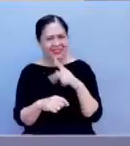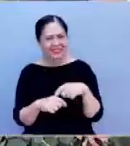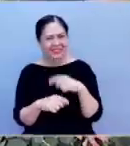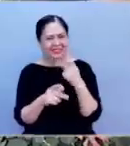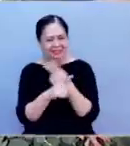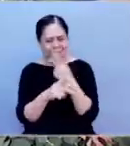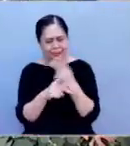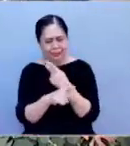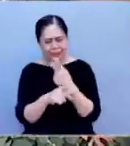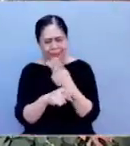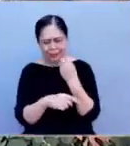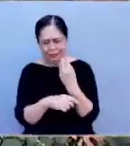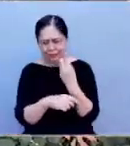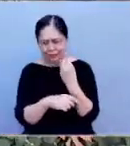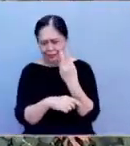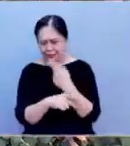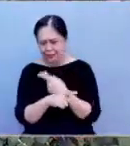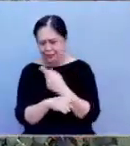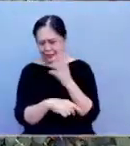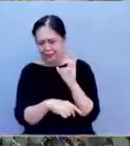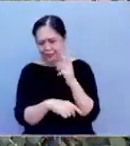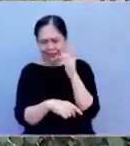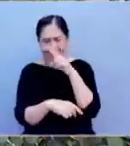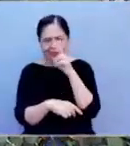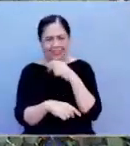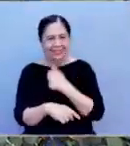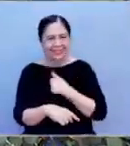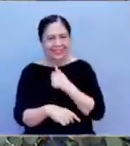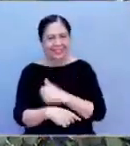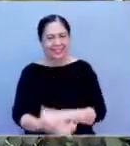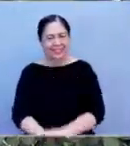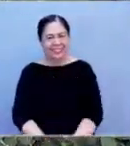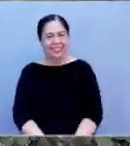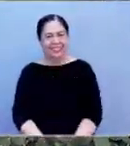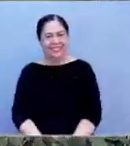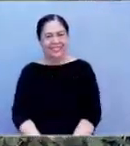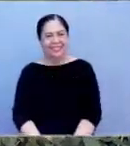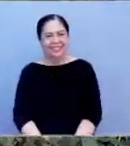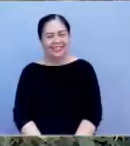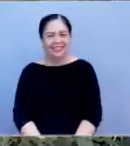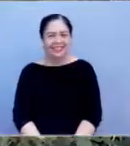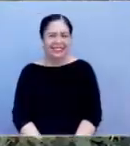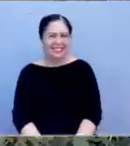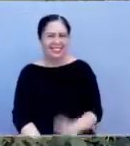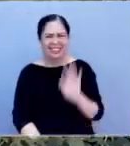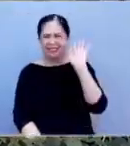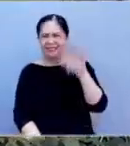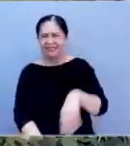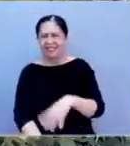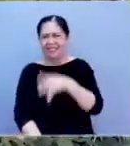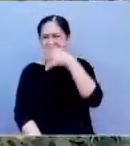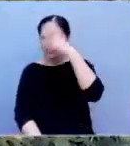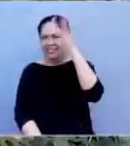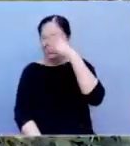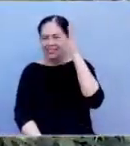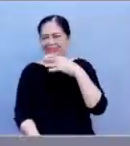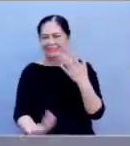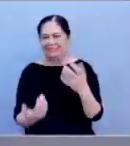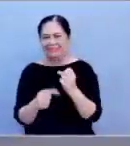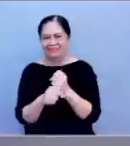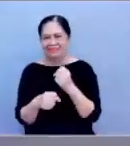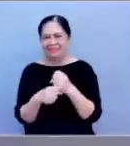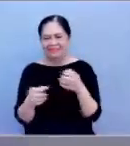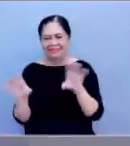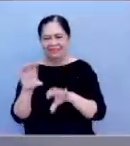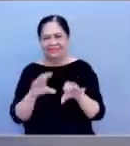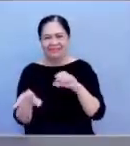Na-divide ko yung 12 days, ha? Halika, gumawa na lang tayo para makalimutan natin anam na yung... yung mga